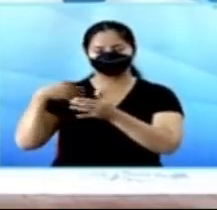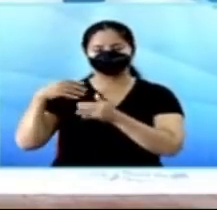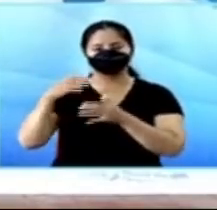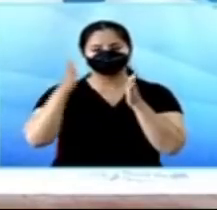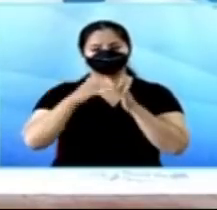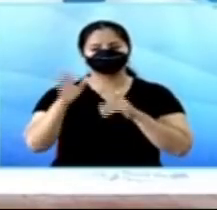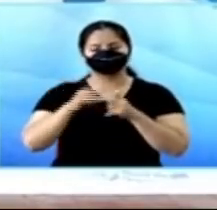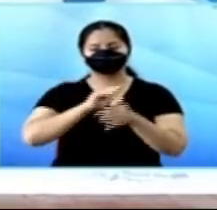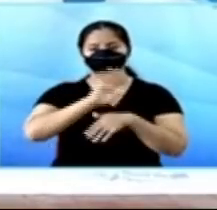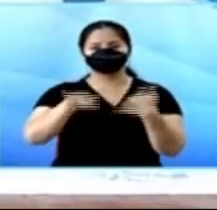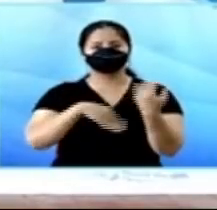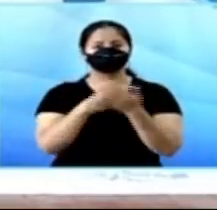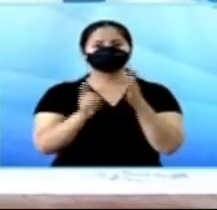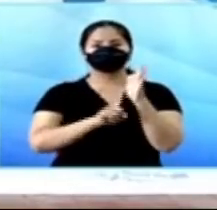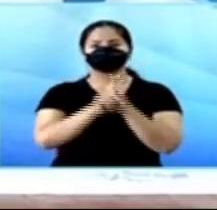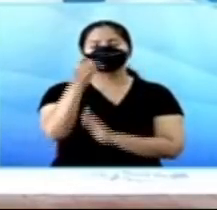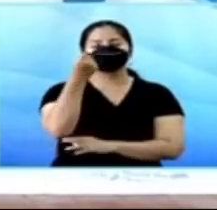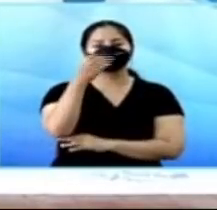อสะสมทั้งหมดสูงถึง